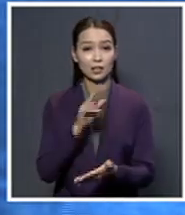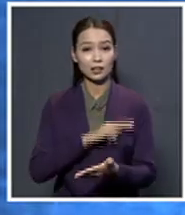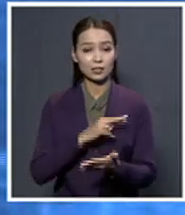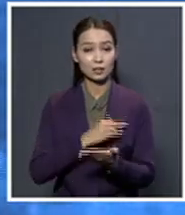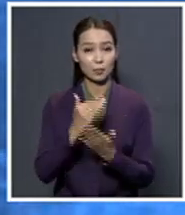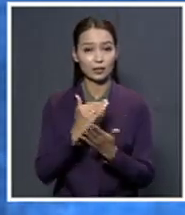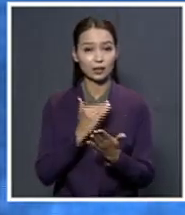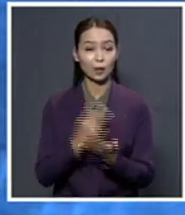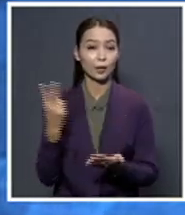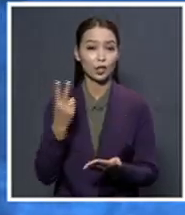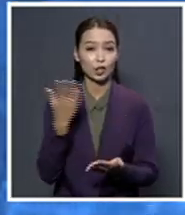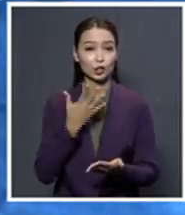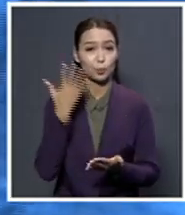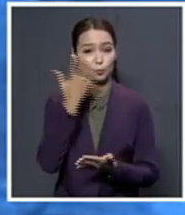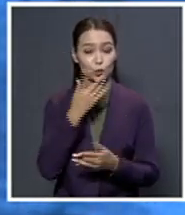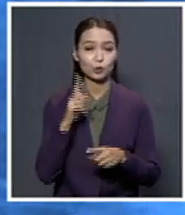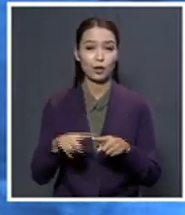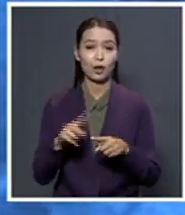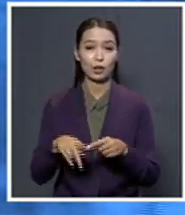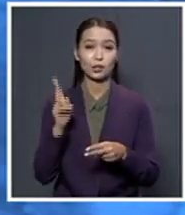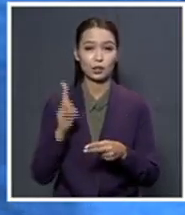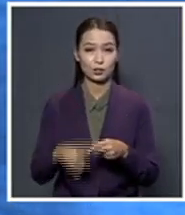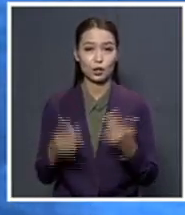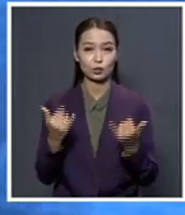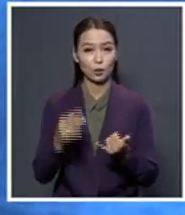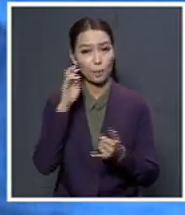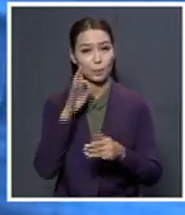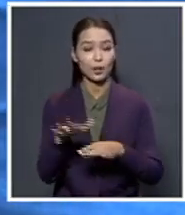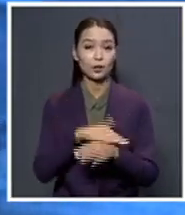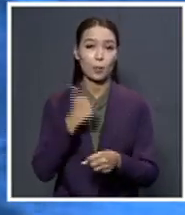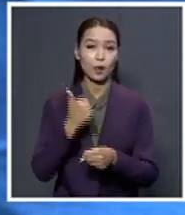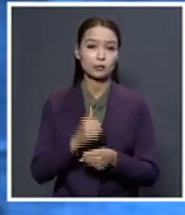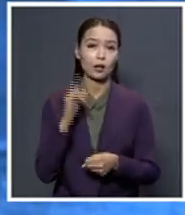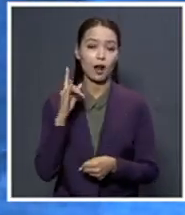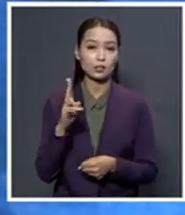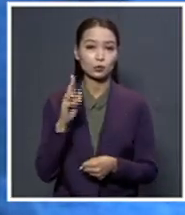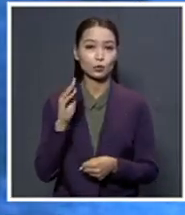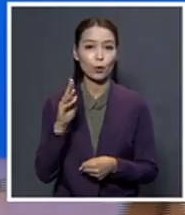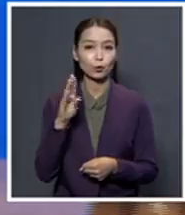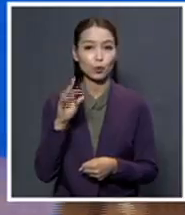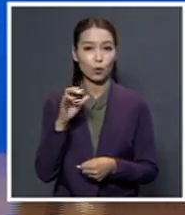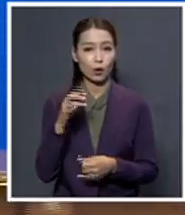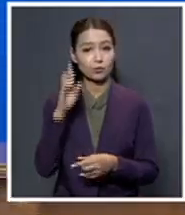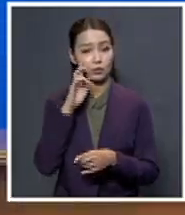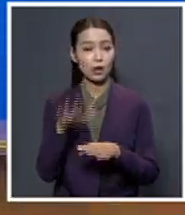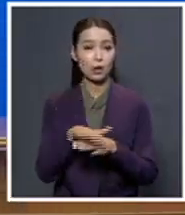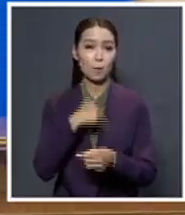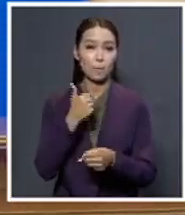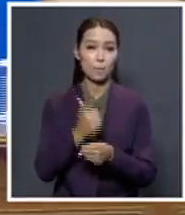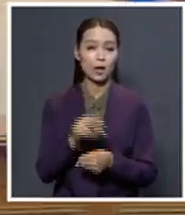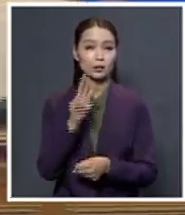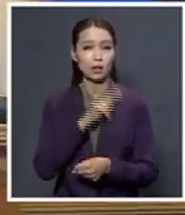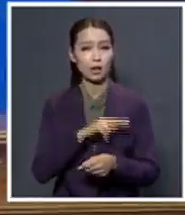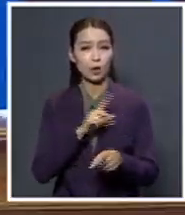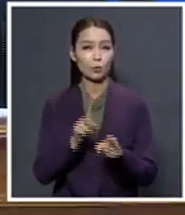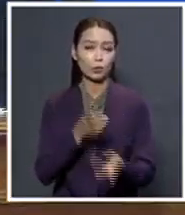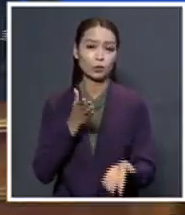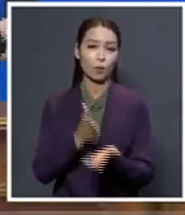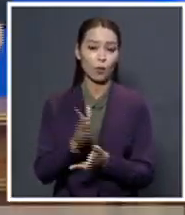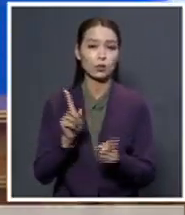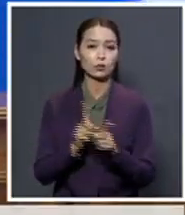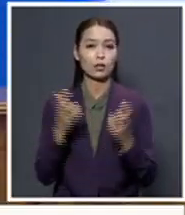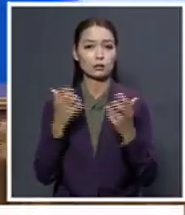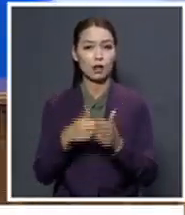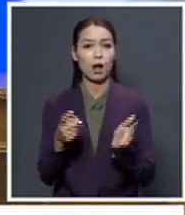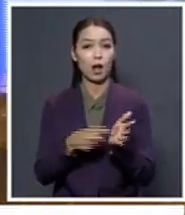Индустрияландыру бағдарламасының екінші 5 жылдығы аяқталуға таяу. Бүгін мемлекет басшысы Қасым-Жомарт Тоқаев еліміздің басты индустриалды орталығы